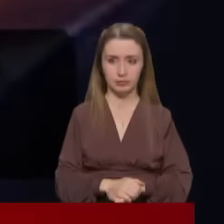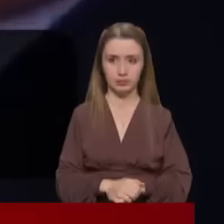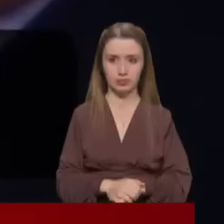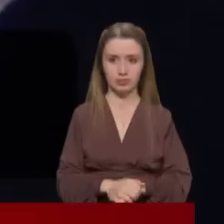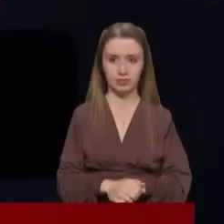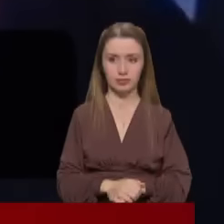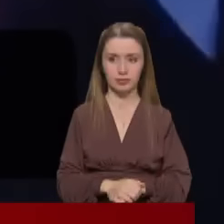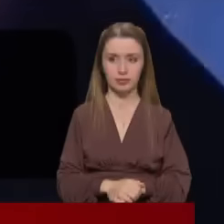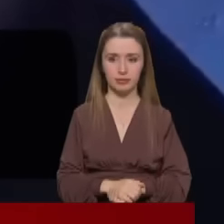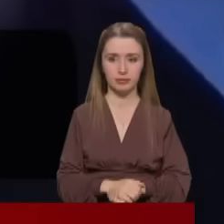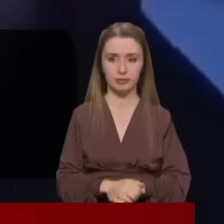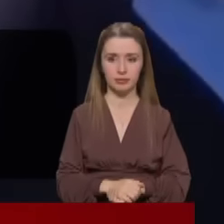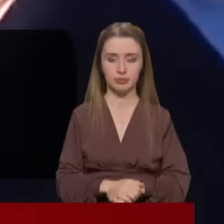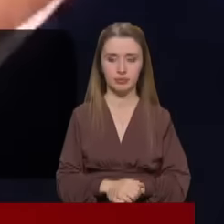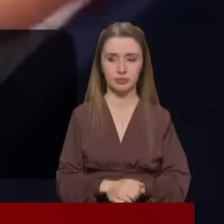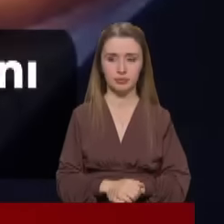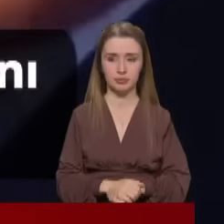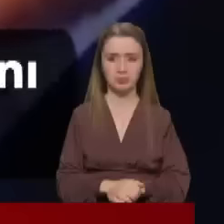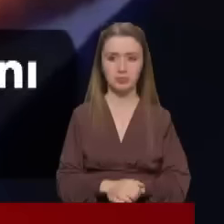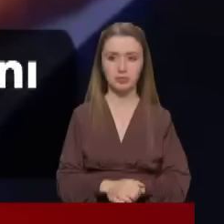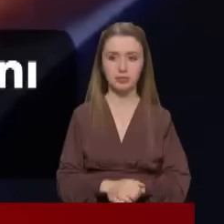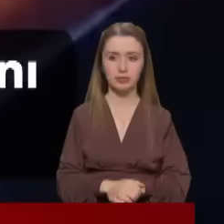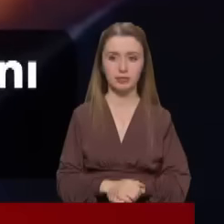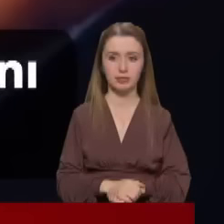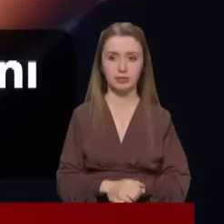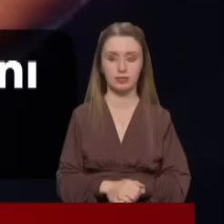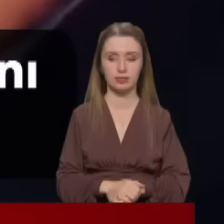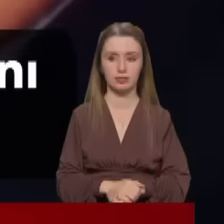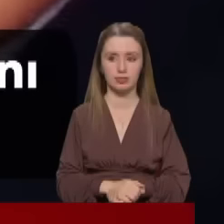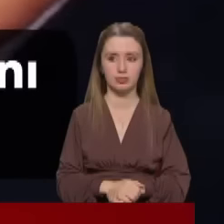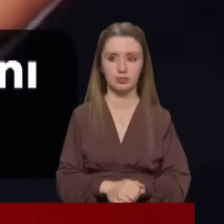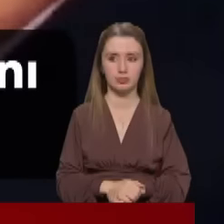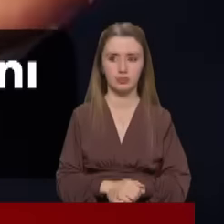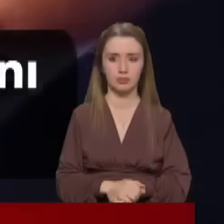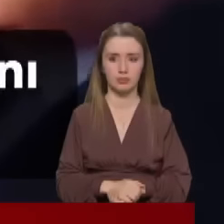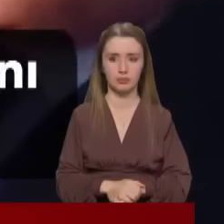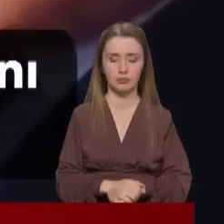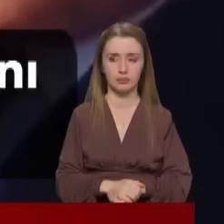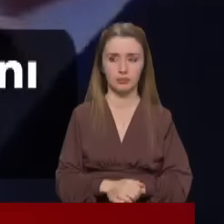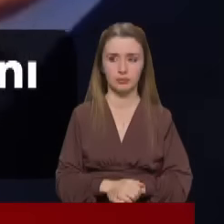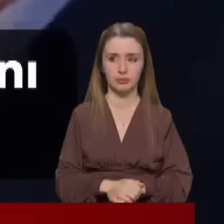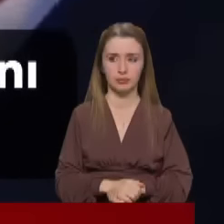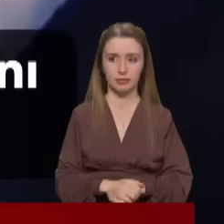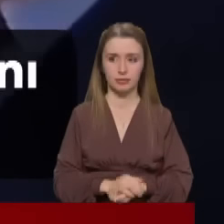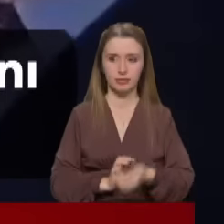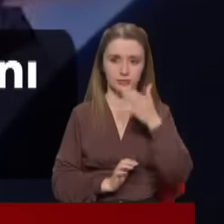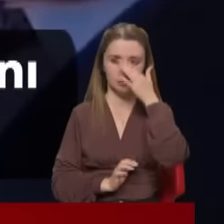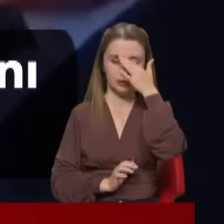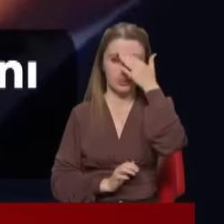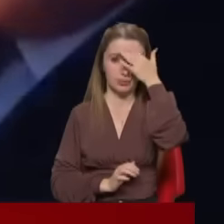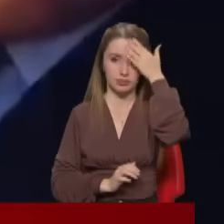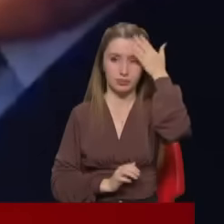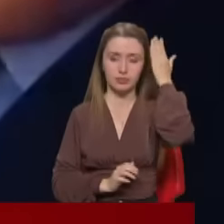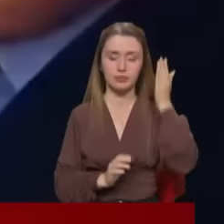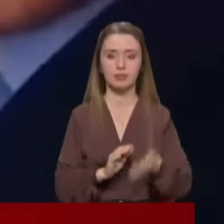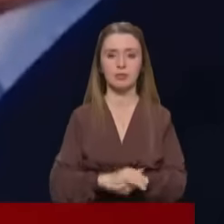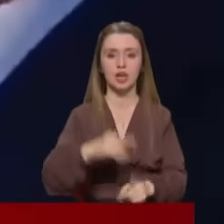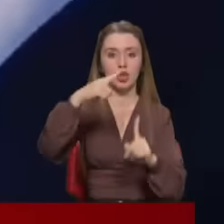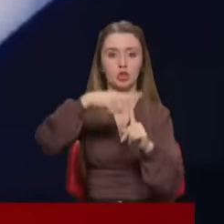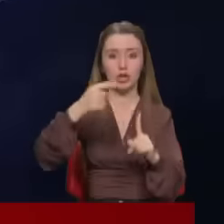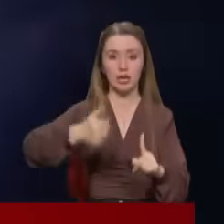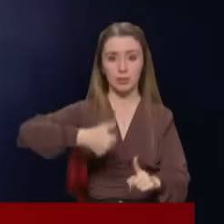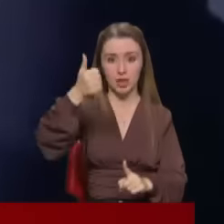Evet. Hakkımı helal etmiyorum. Evet, ben tamam. Etmiyorum dedim. Ben yaratılan her kulun, hatta her canlının hakkını almak istedim. TOKİ